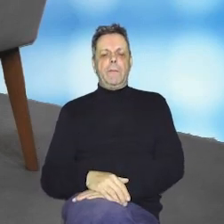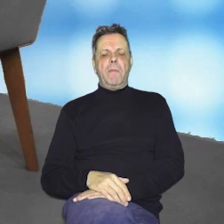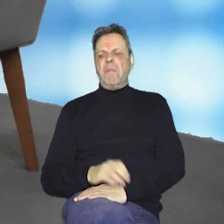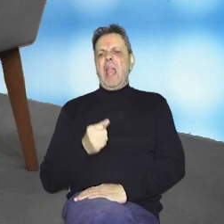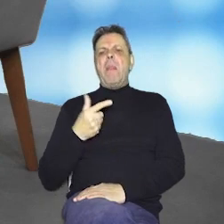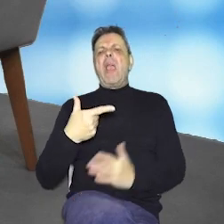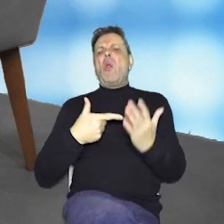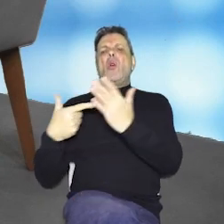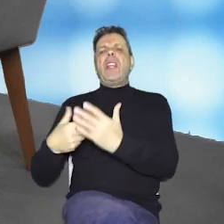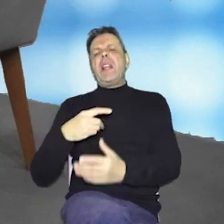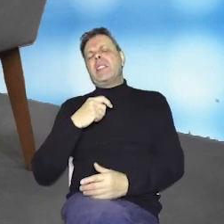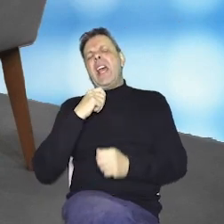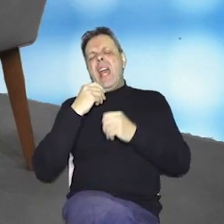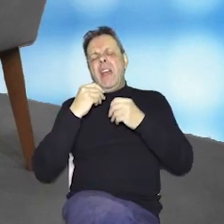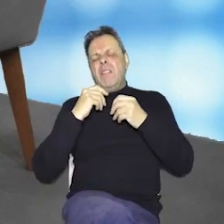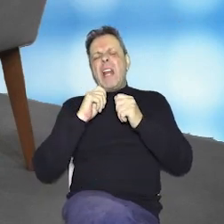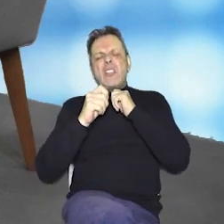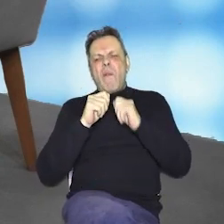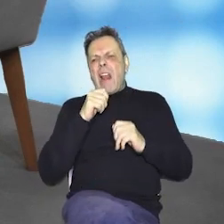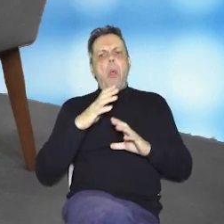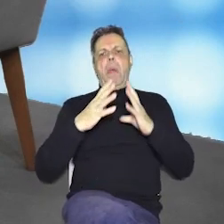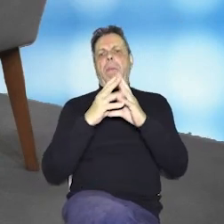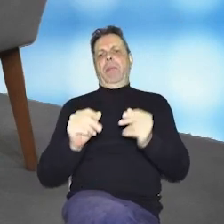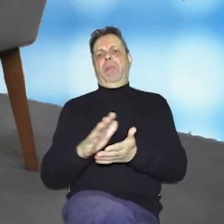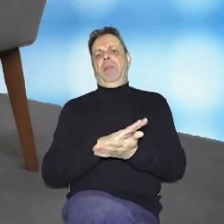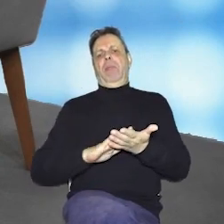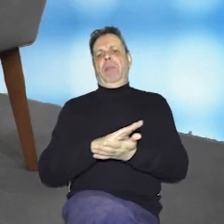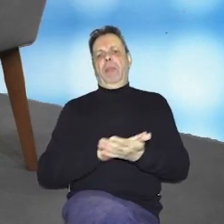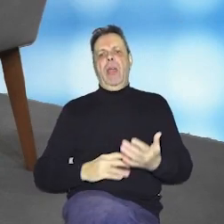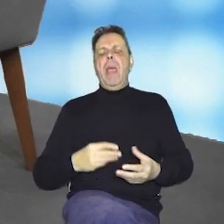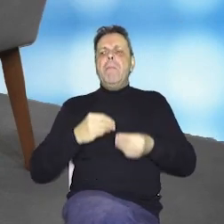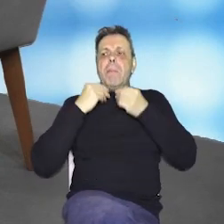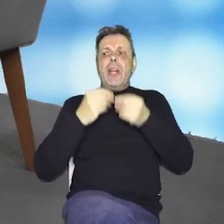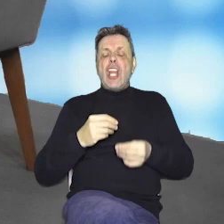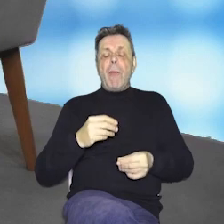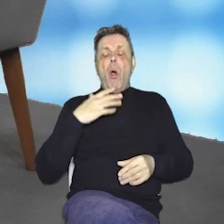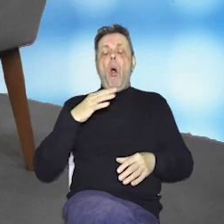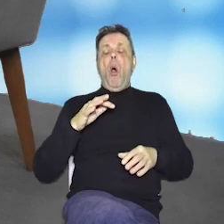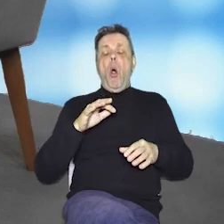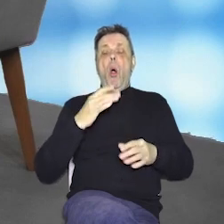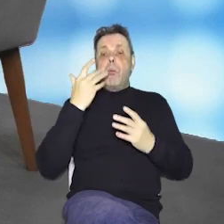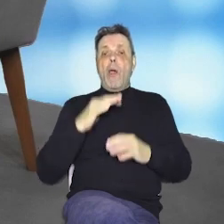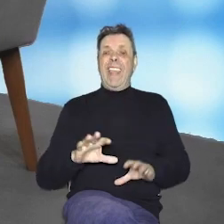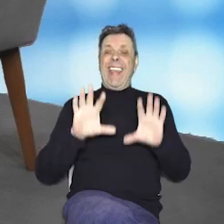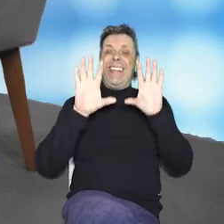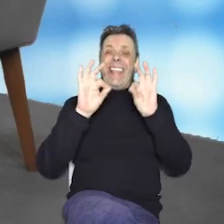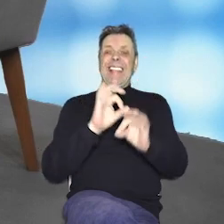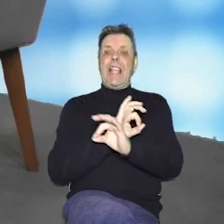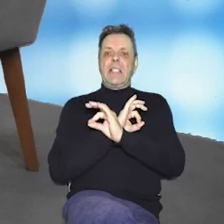Par tjedana se pričalo o tome i zamrlo. Pričamo, znači, o brojci blizu 10 smrtnih